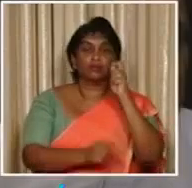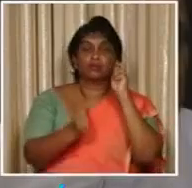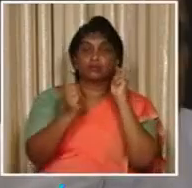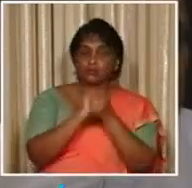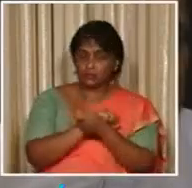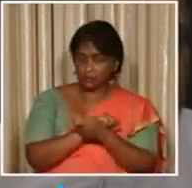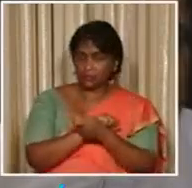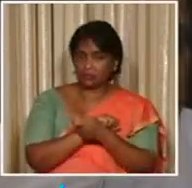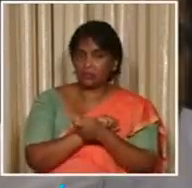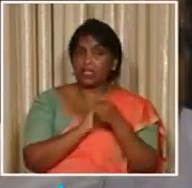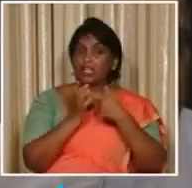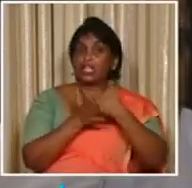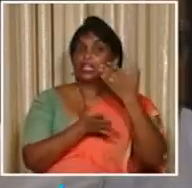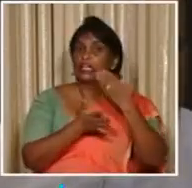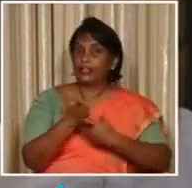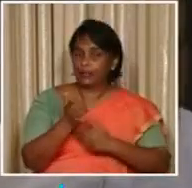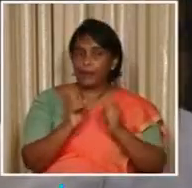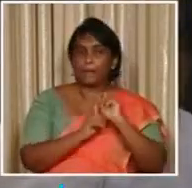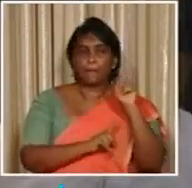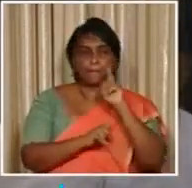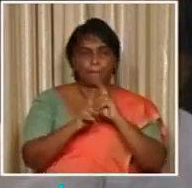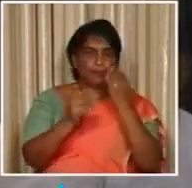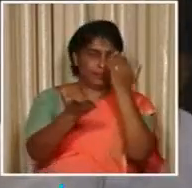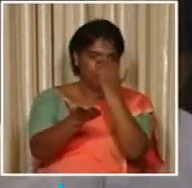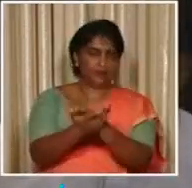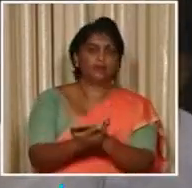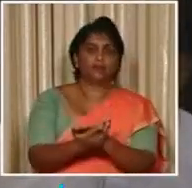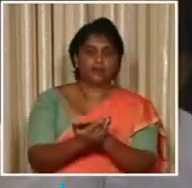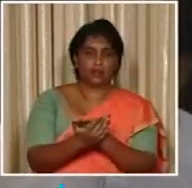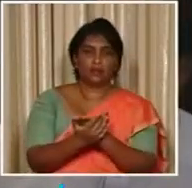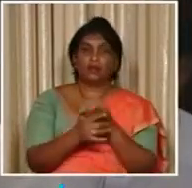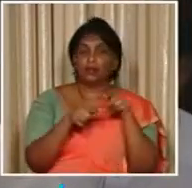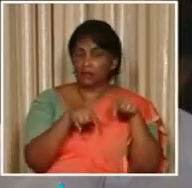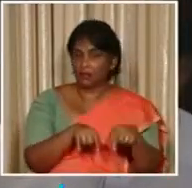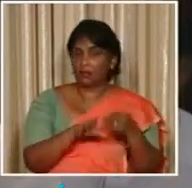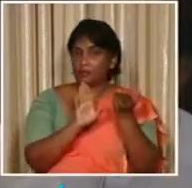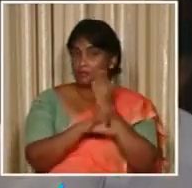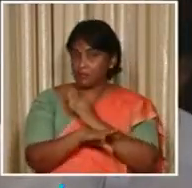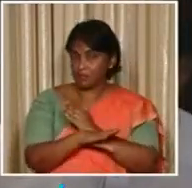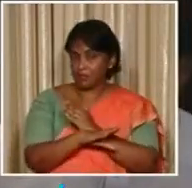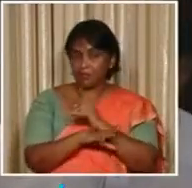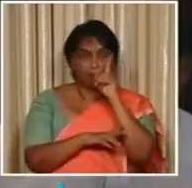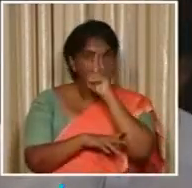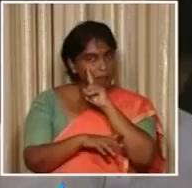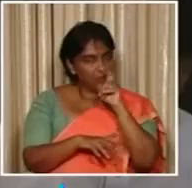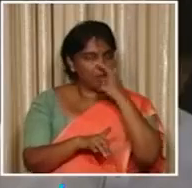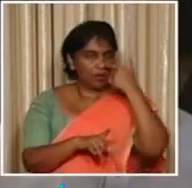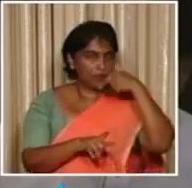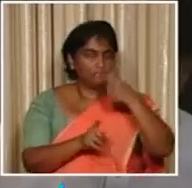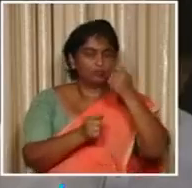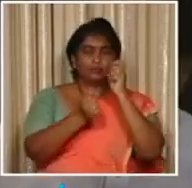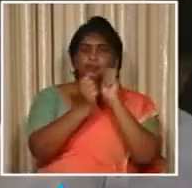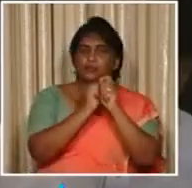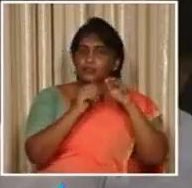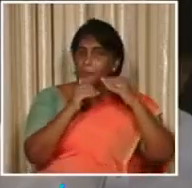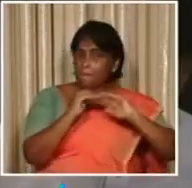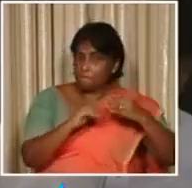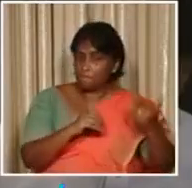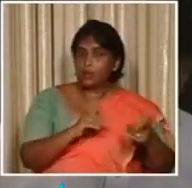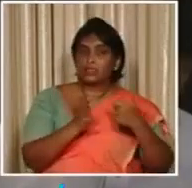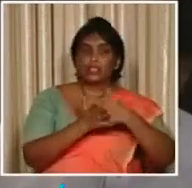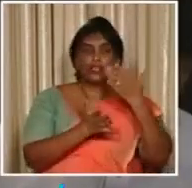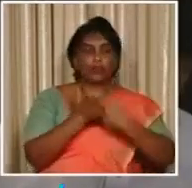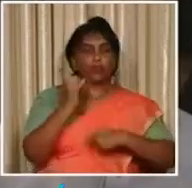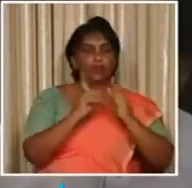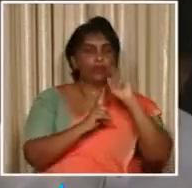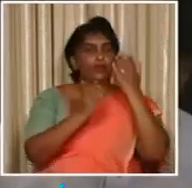කිරීමේදී ඒ වාර්තාව පාර්ලිමේන්තුවේ සභාගත කරන්න කියලා. ඒ නිසා අපි පසුගිය මාසෙත් ඉන්ධන මිල සංශෝධනයෙන් පසුව ඒ වාර්තාව